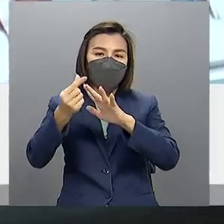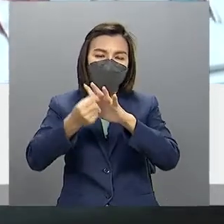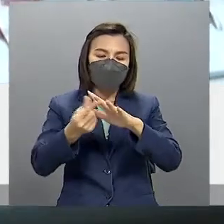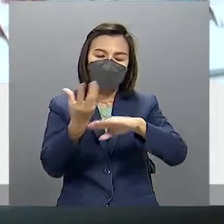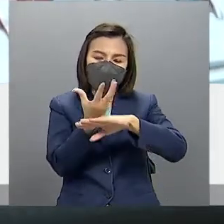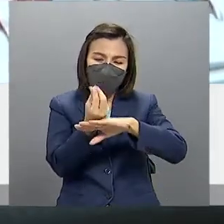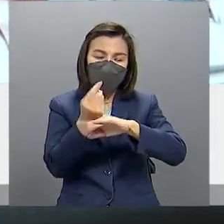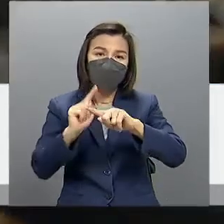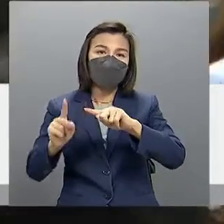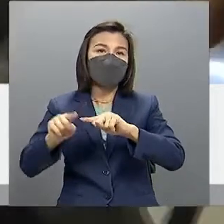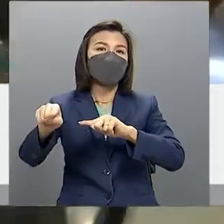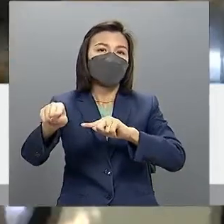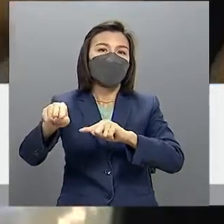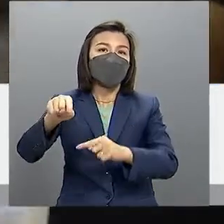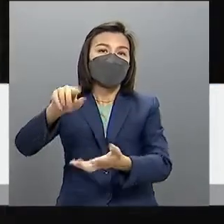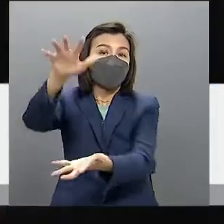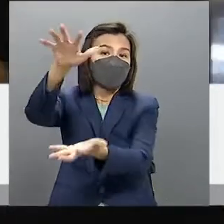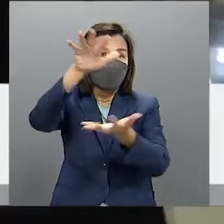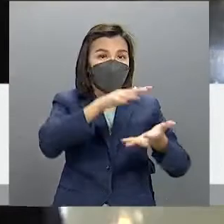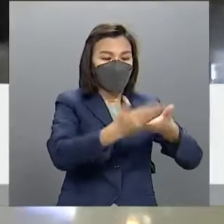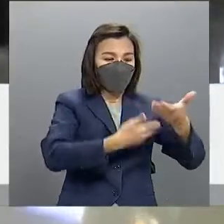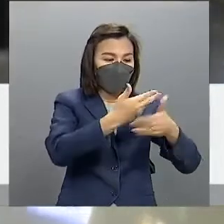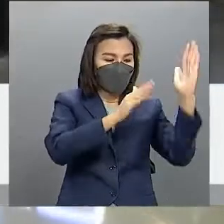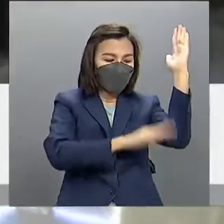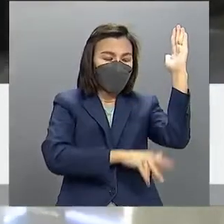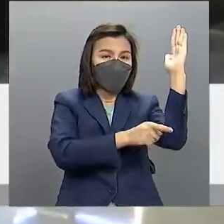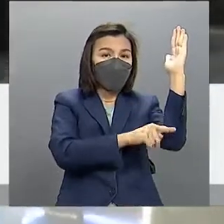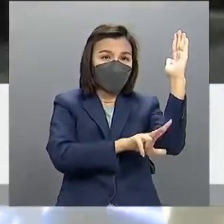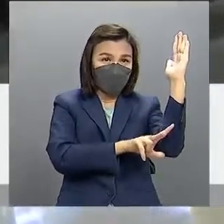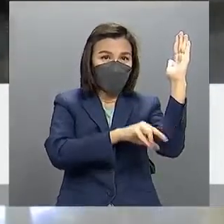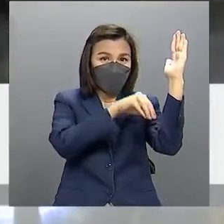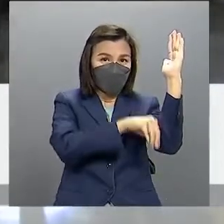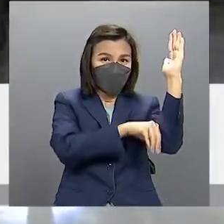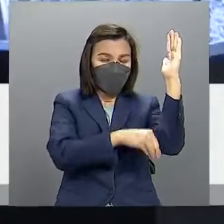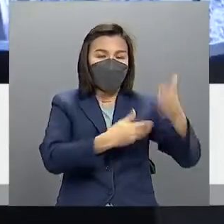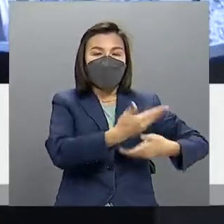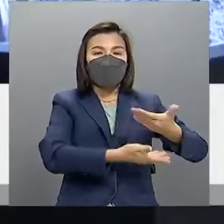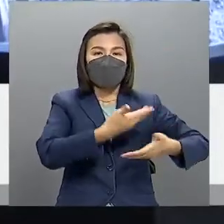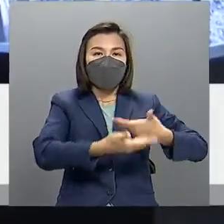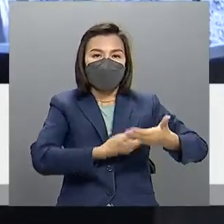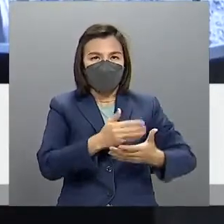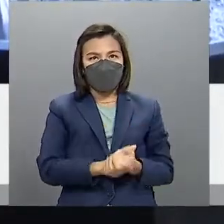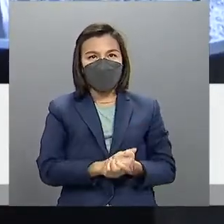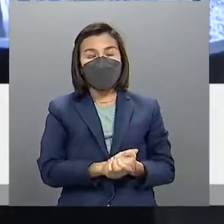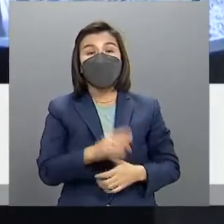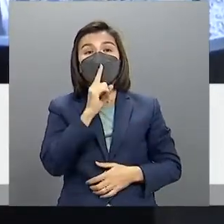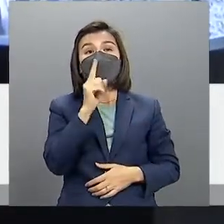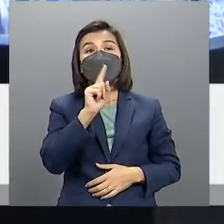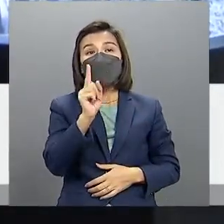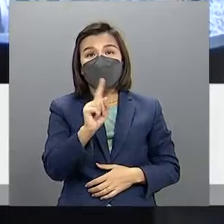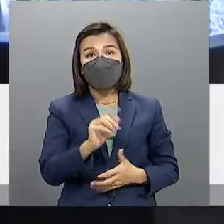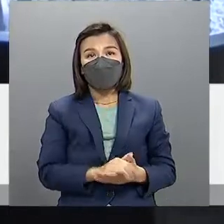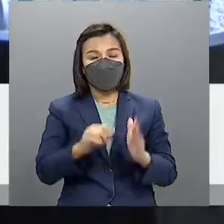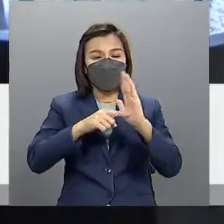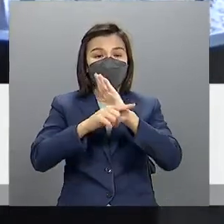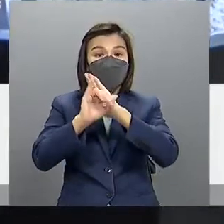ดที่ภูเก็ตภายใต้ชื่องานจันทบุรีเจมส์แอนด์จิวเวลรี่แฟร์2021เปิดเผยว่าจันทบุรีเป็นแหล่งอุตสาห